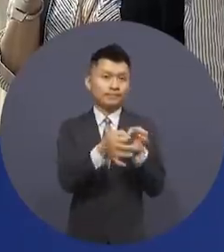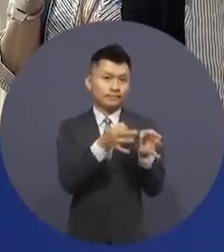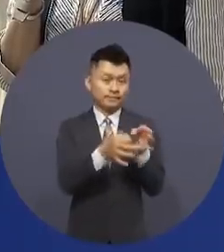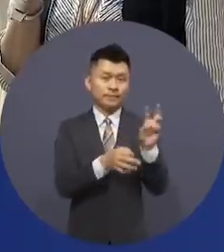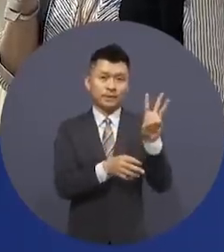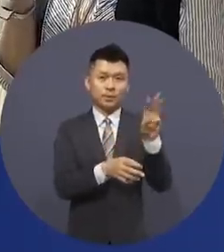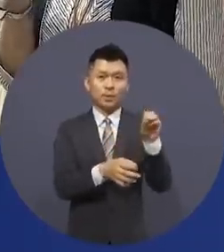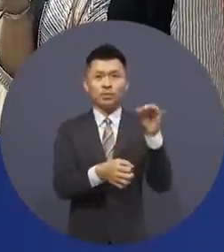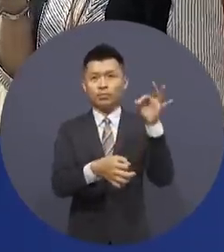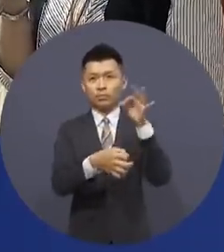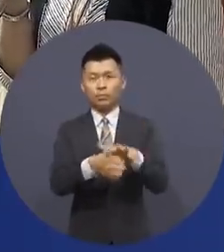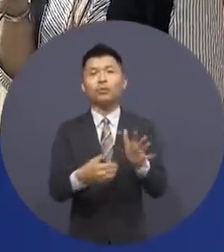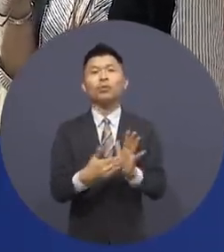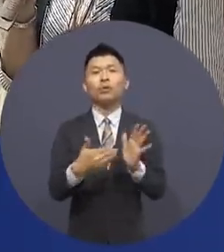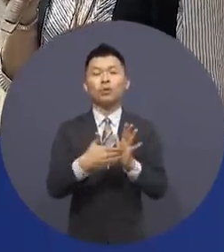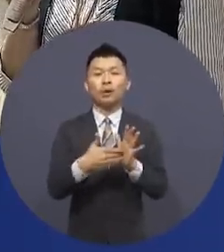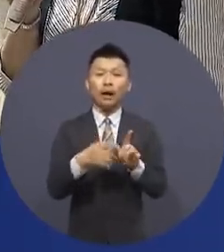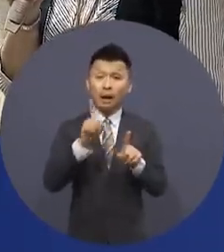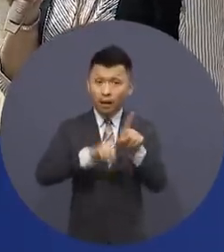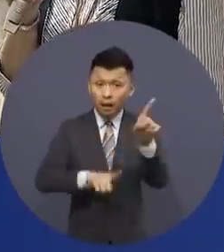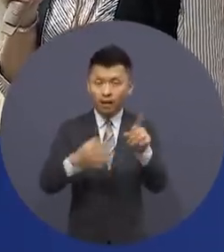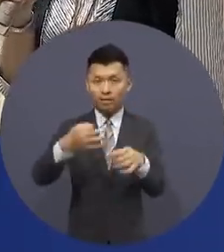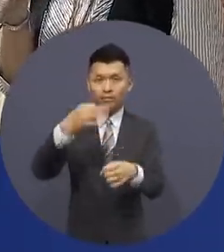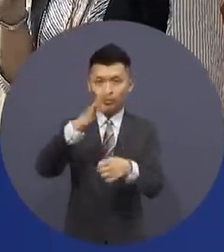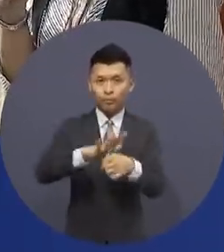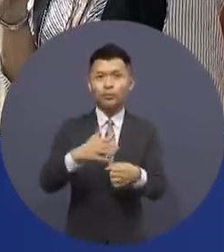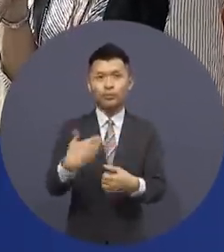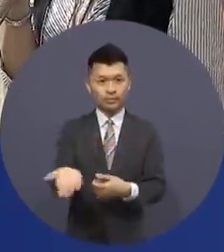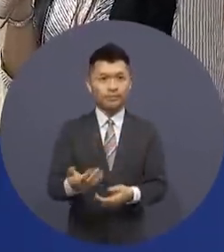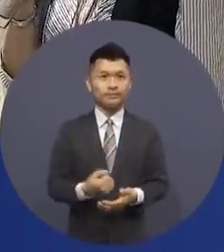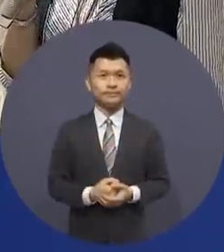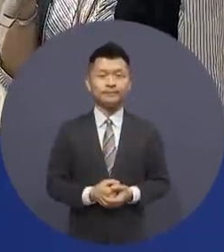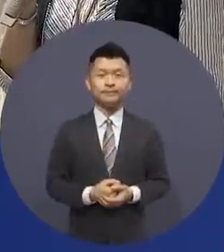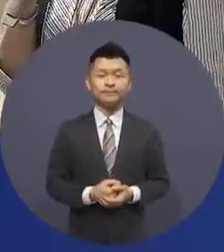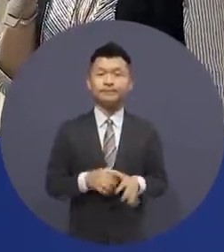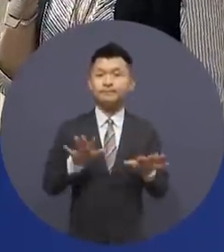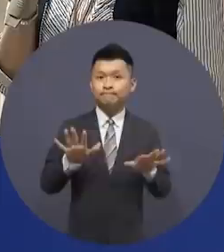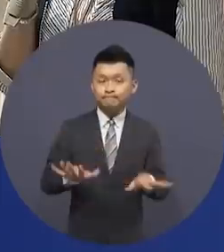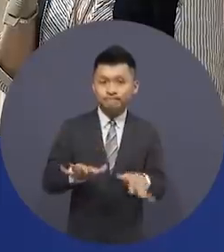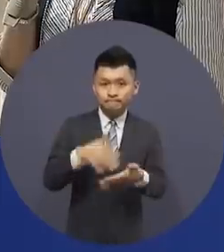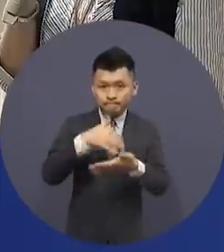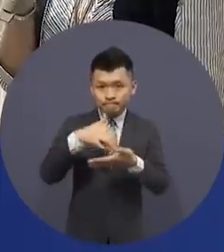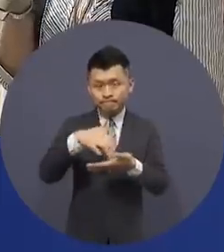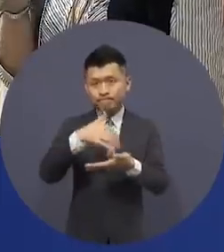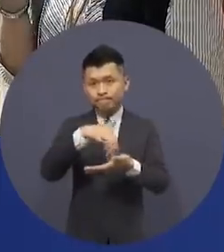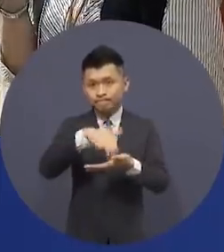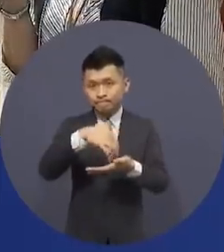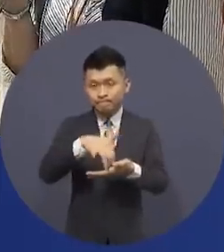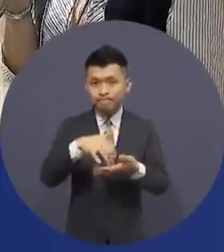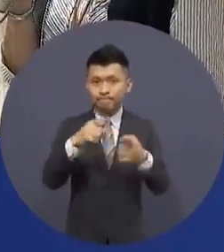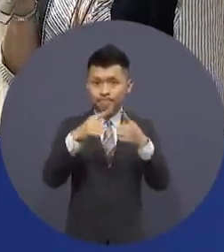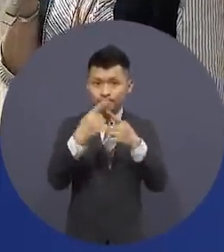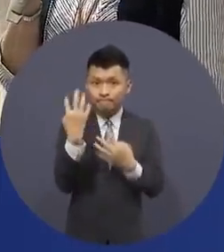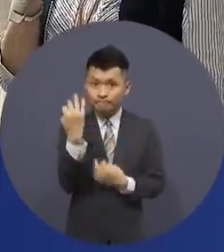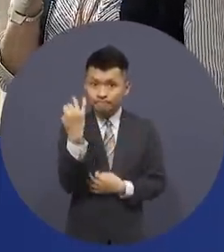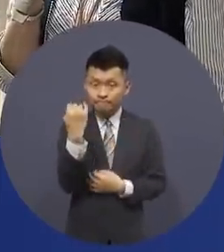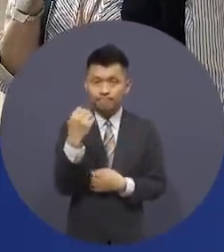万的，我们就做一些差额的补贴。那目前我们掌握的人数呢，基本上